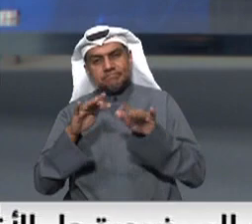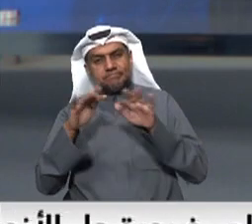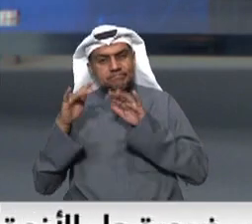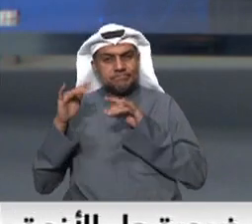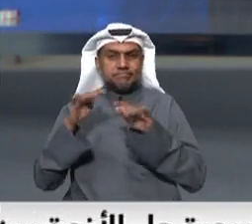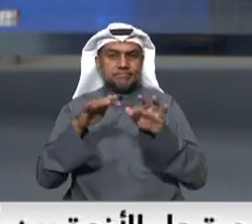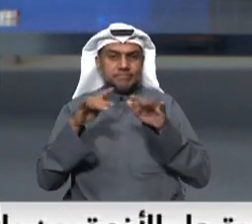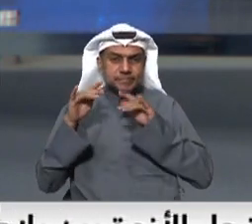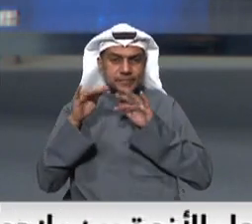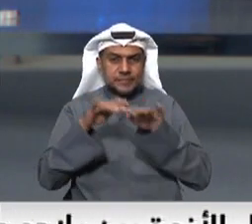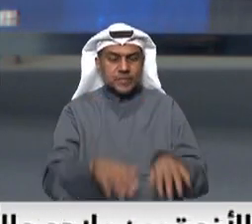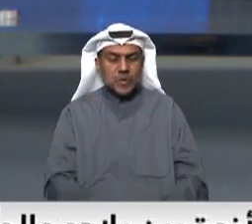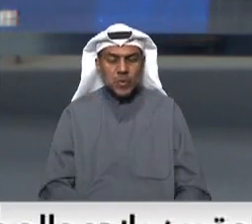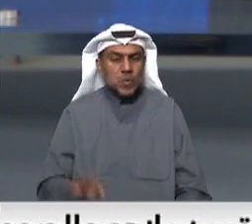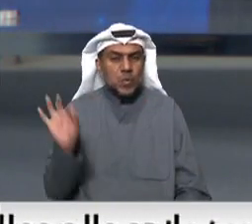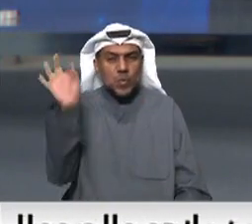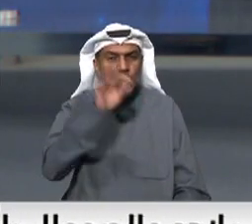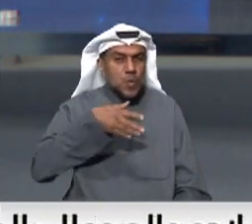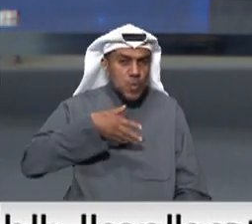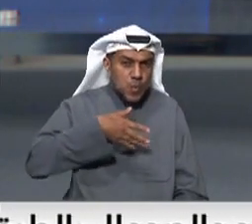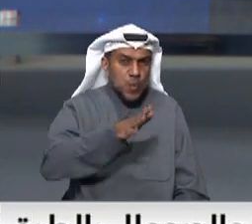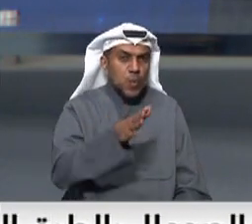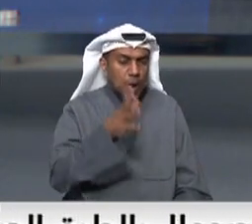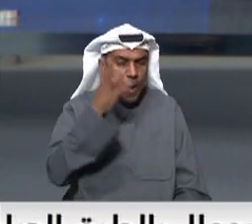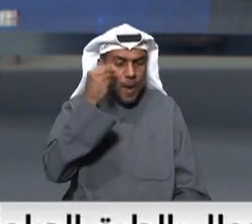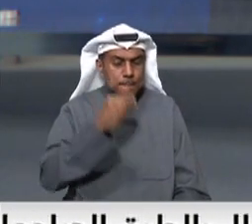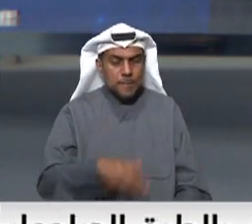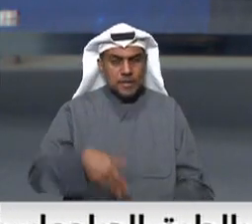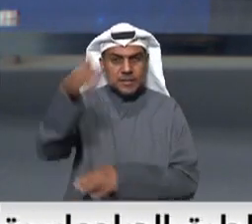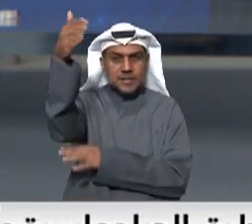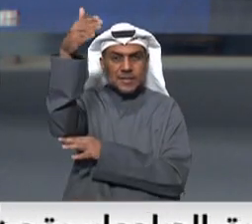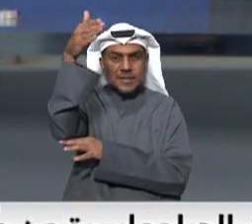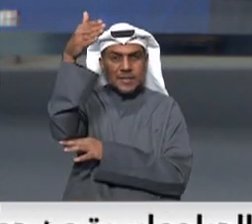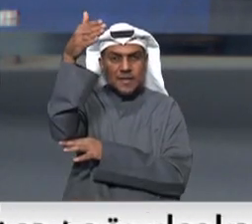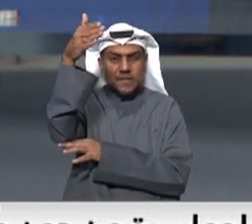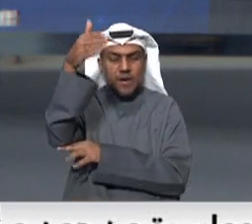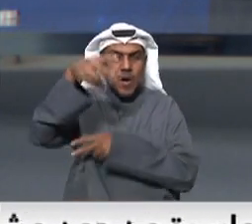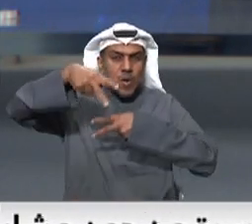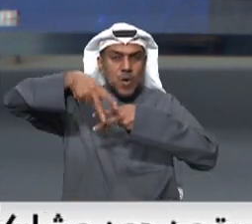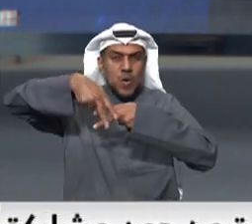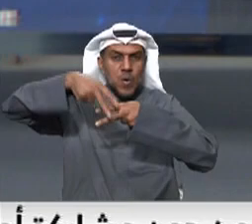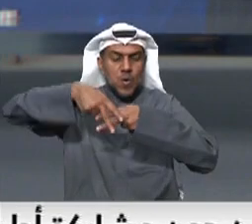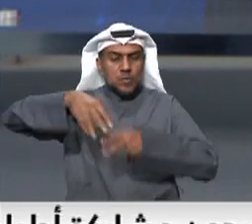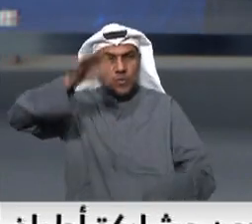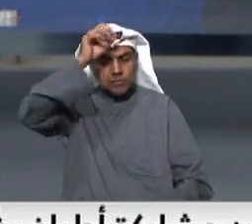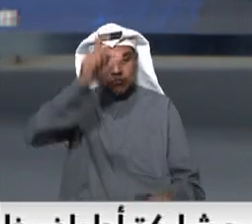إلى مقر السفارة الإسرائيلية التي فرضت الشرطة اليونانية طوقا محكما حولها.